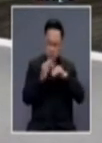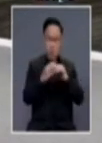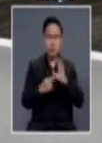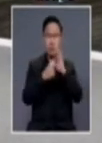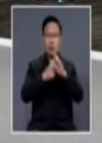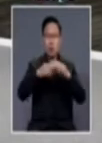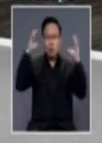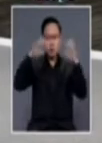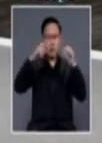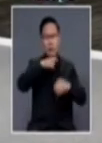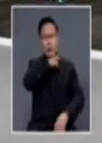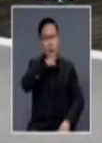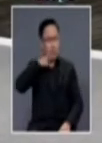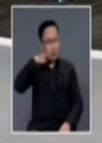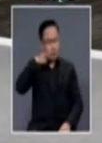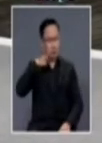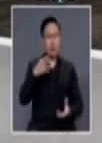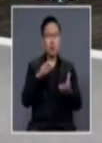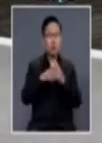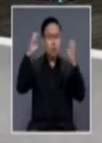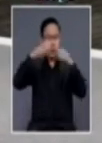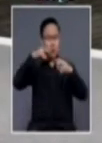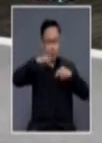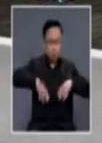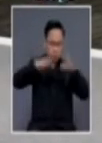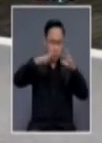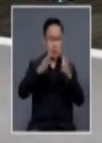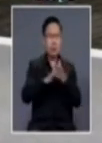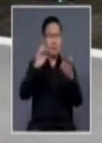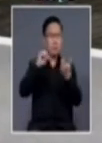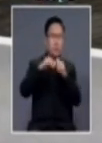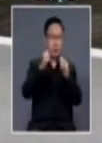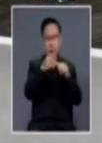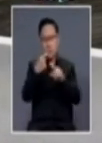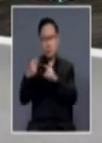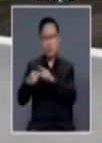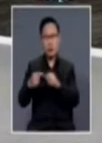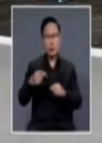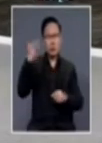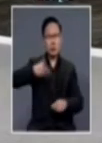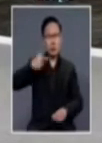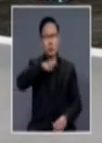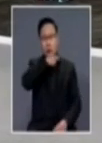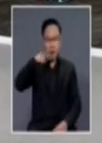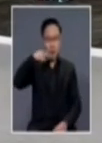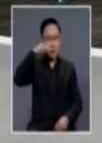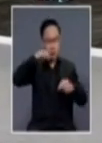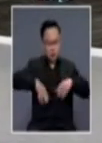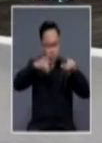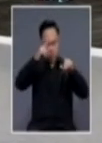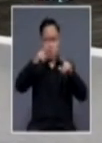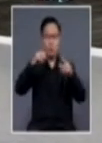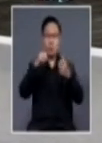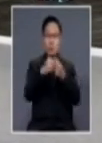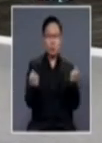ที่ไม่ตกต้องตามฤดูกาลปัญหาน้ำแล้งปัญหาน้ำท่วมสิ่งต่างๆเหล่านี้กระทบต่อชีวิตความเป็นอยู่ของประชาชนคนไทยโดยเฉพาะอย่างยิ่ง